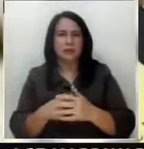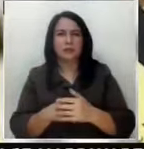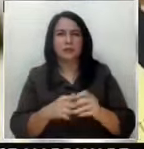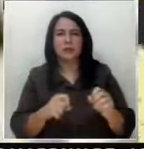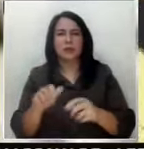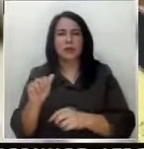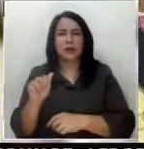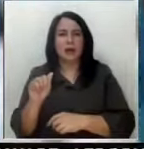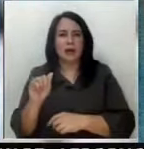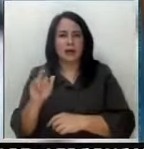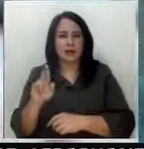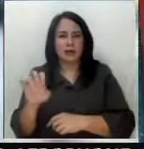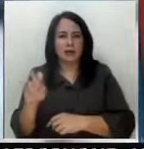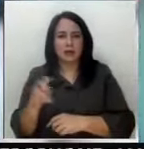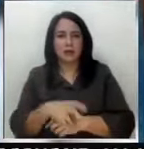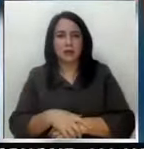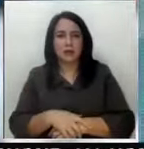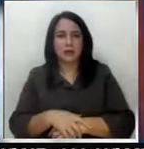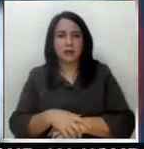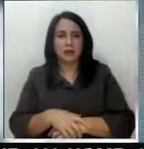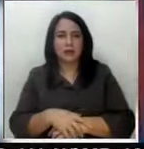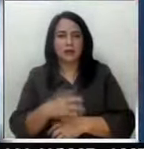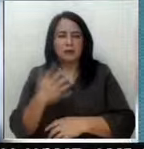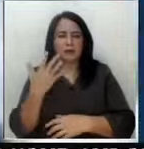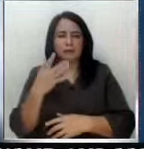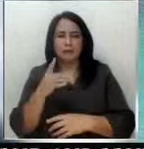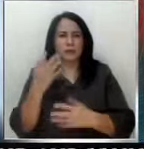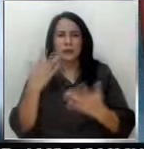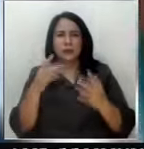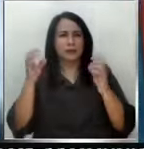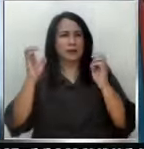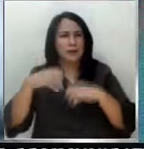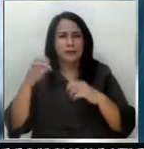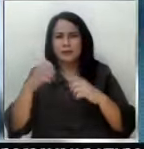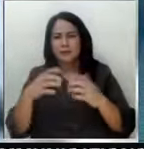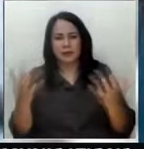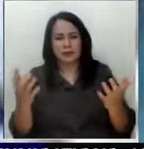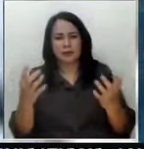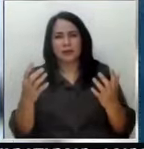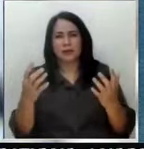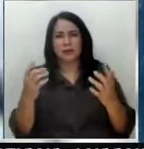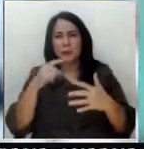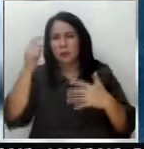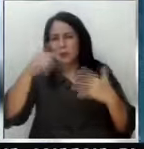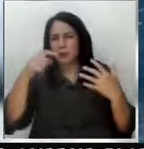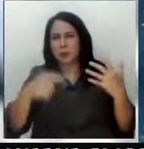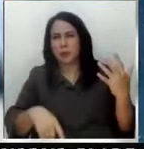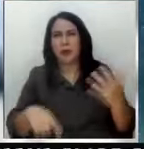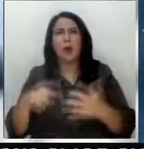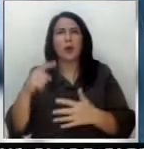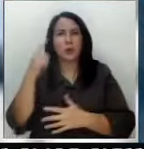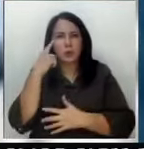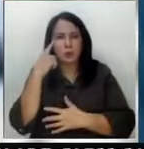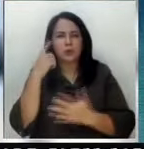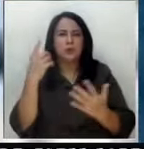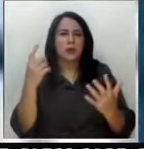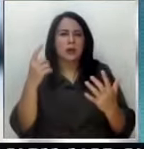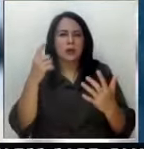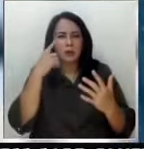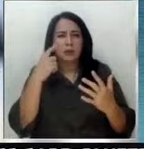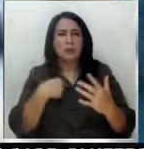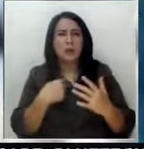Dalupang na patulala na lang. Hindi ko talaga inaakala na ganito lahat. Ang akala ko po ay may kahit ba paano may sasalba kami.